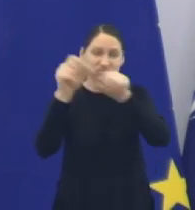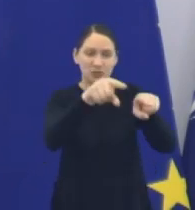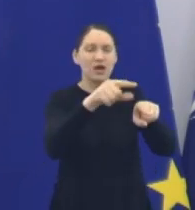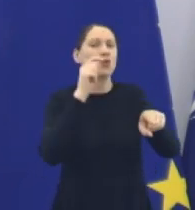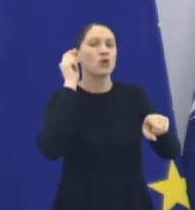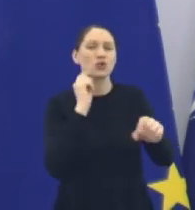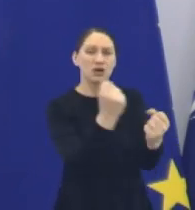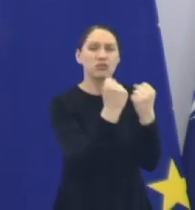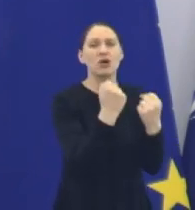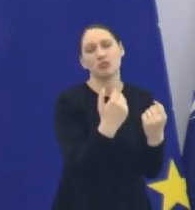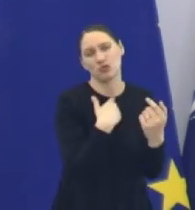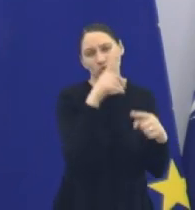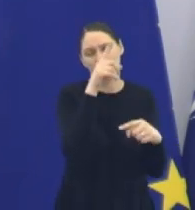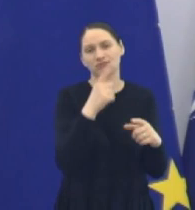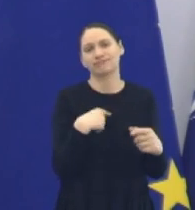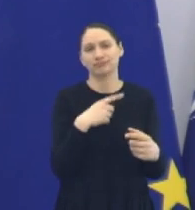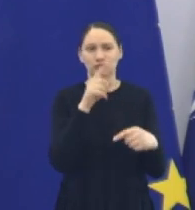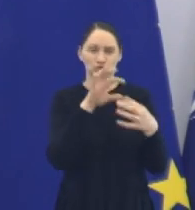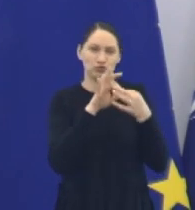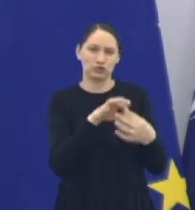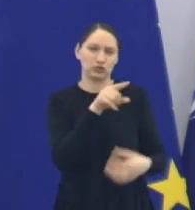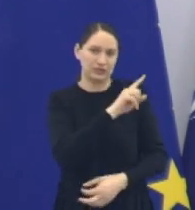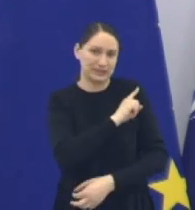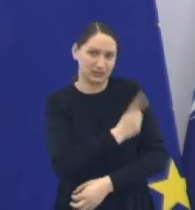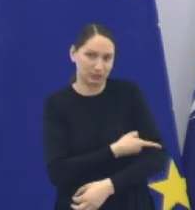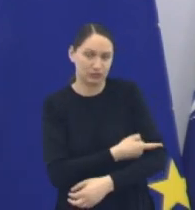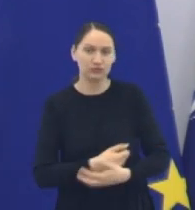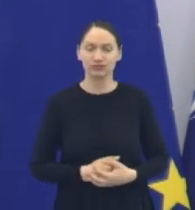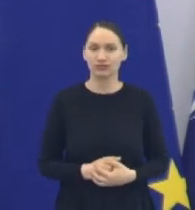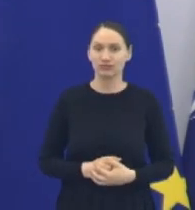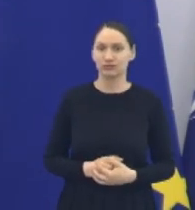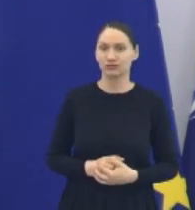yra gimininga daugeliu požiūriu. Ačiū.